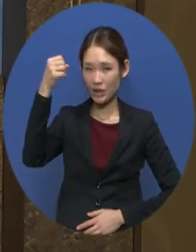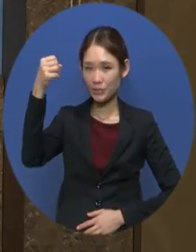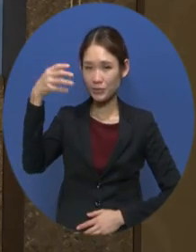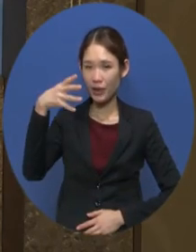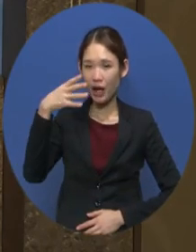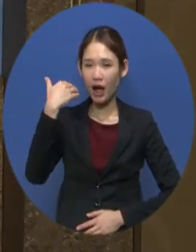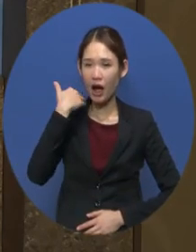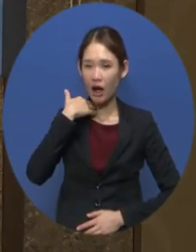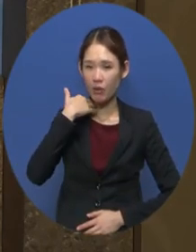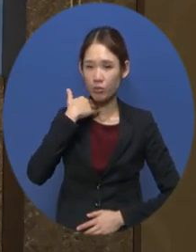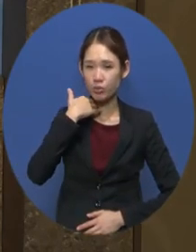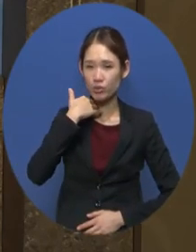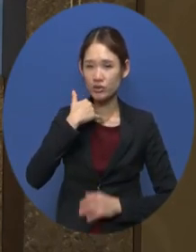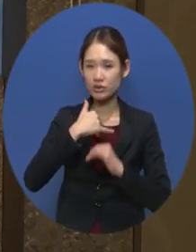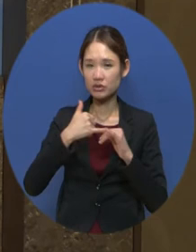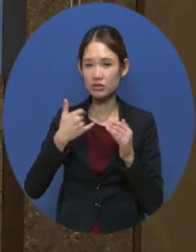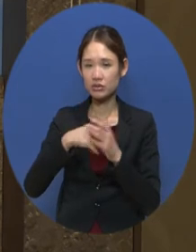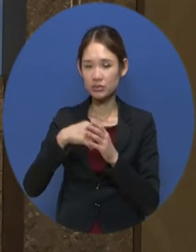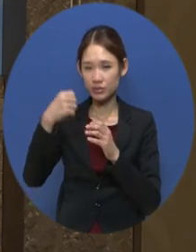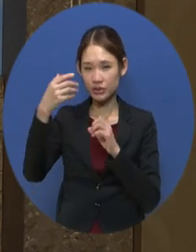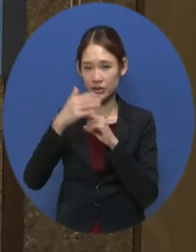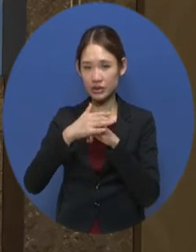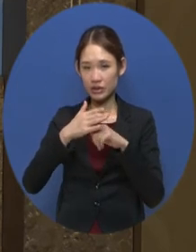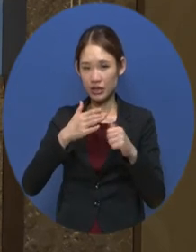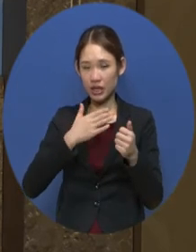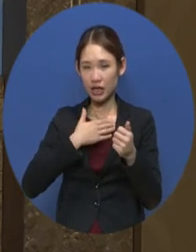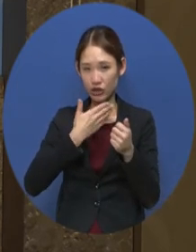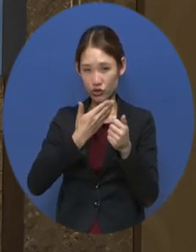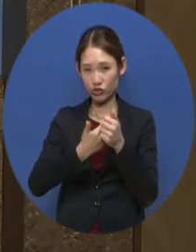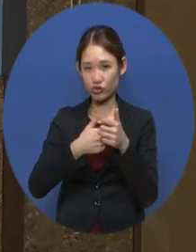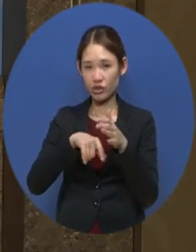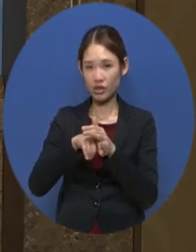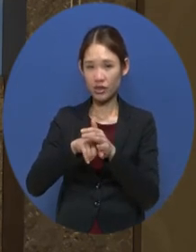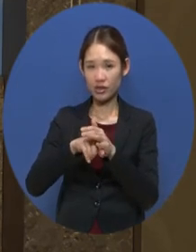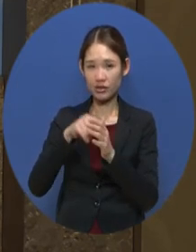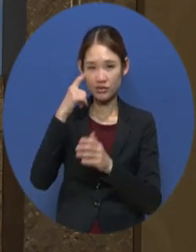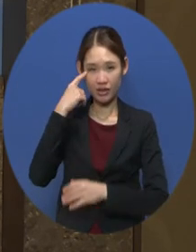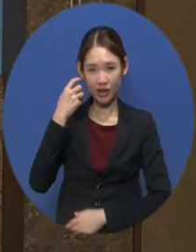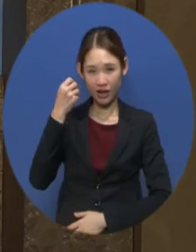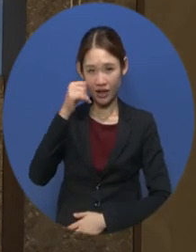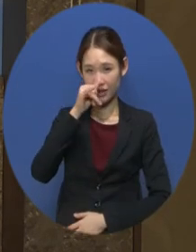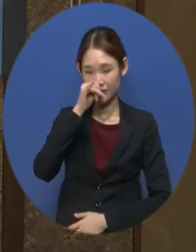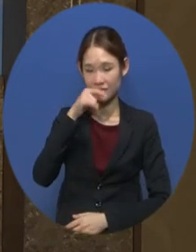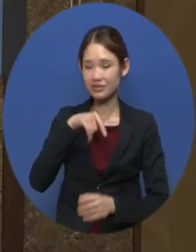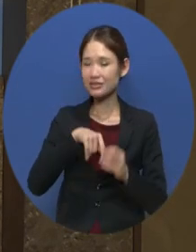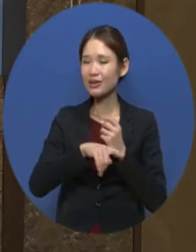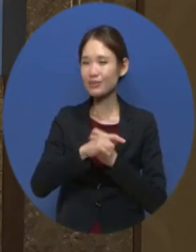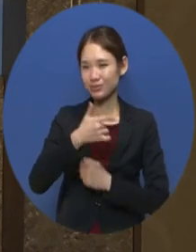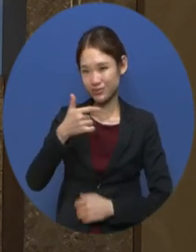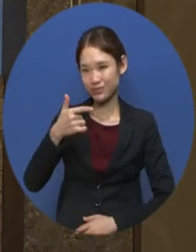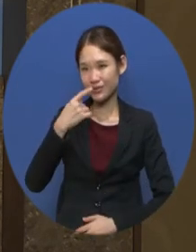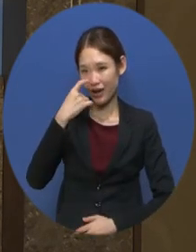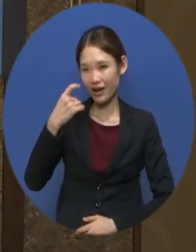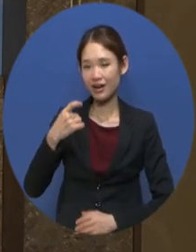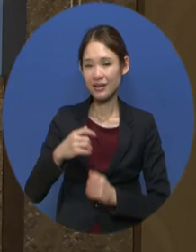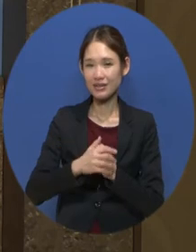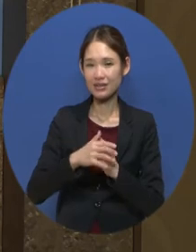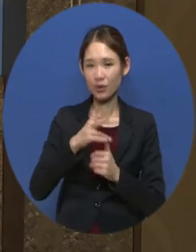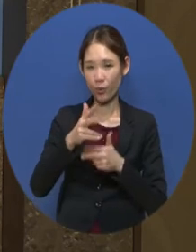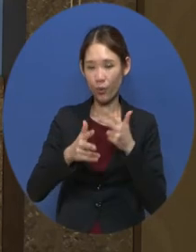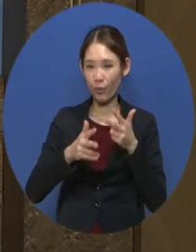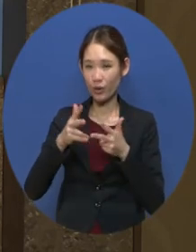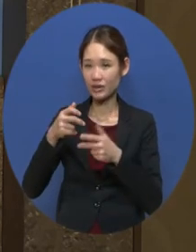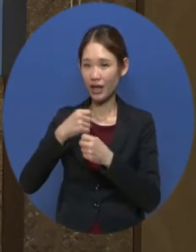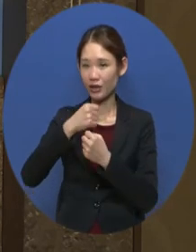보는 사람들이 빛을 제공을 해주는 그런 개념으로, 의미가 너무 멋지네요. 예, 그래서 공장을 또 운영하고 있어요.